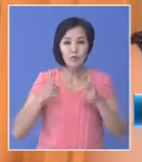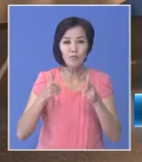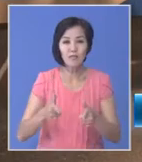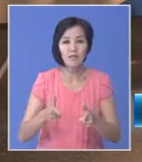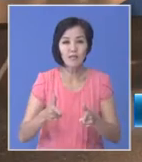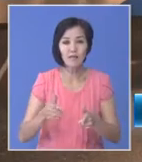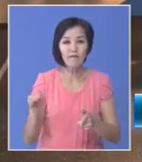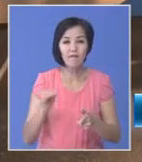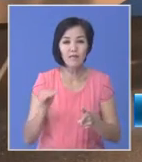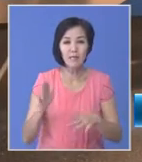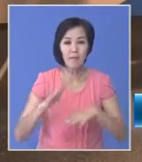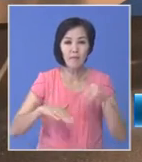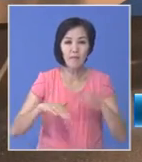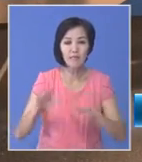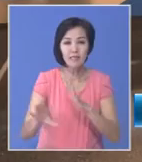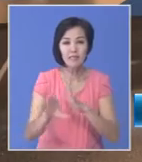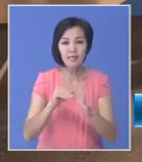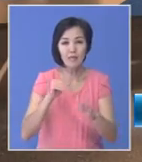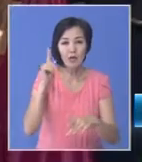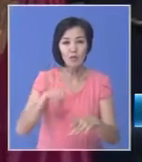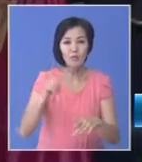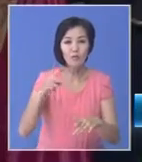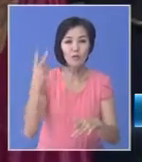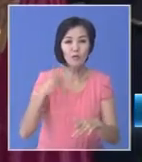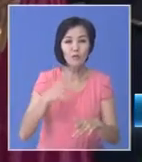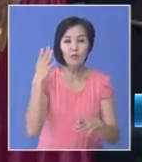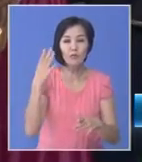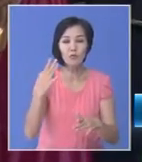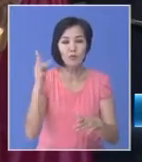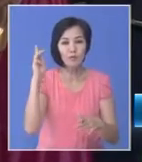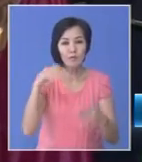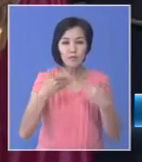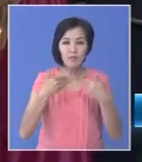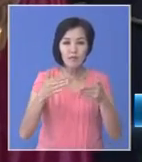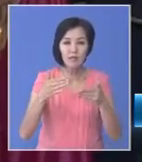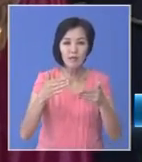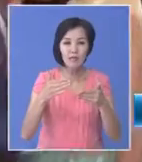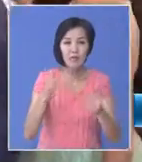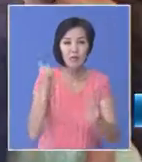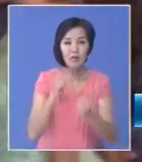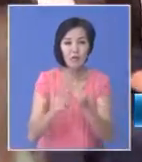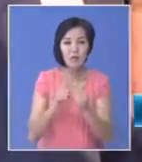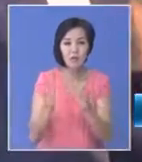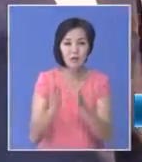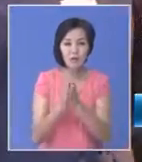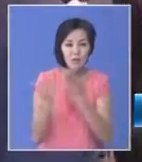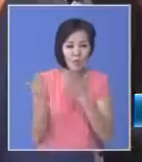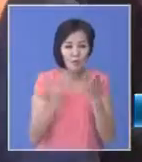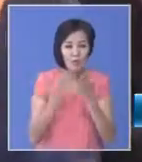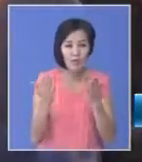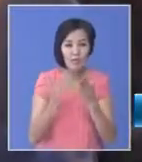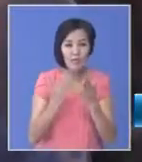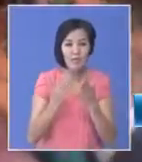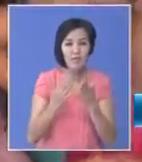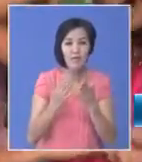отырмын. Ал 24-ші лицейдегі мектеп бітіру кеші де әсерлі өтті. Әдетте кітаптан бас алмайтын дарынды шәкірттер Ханзада